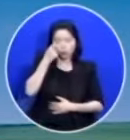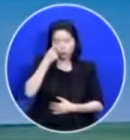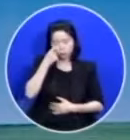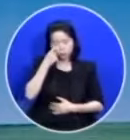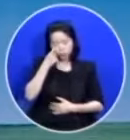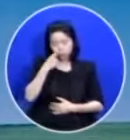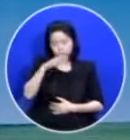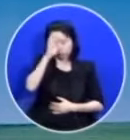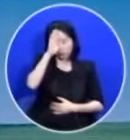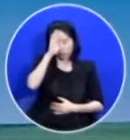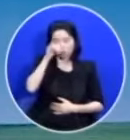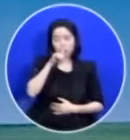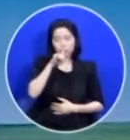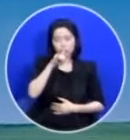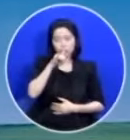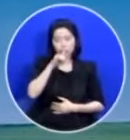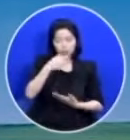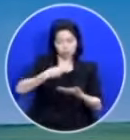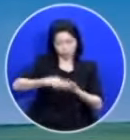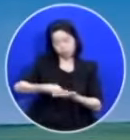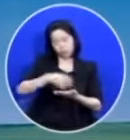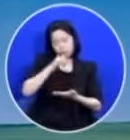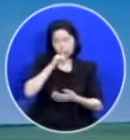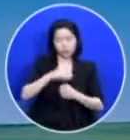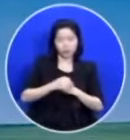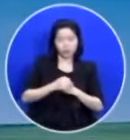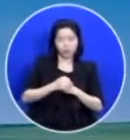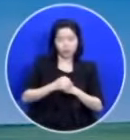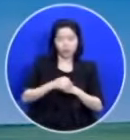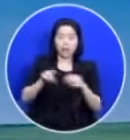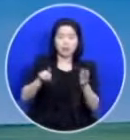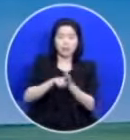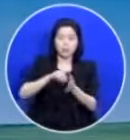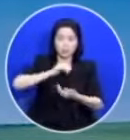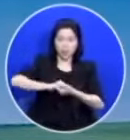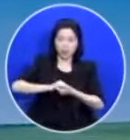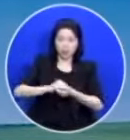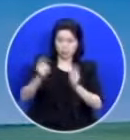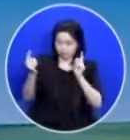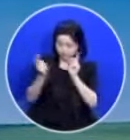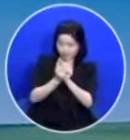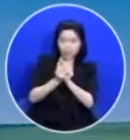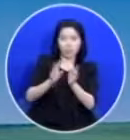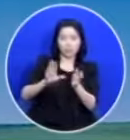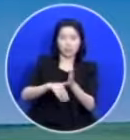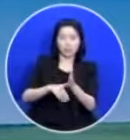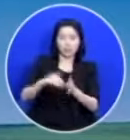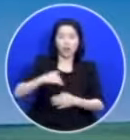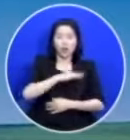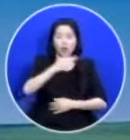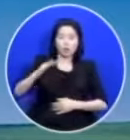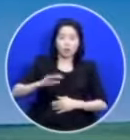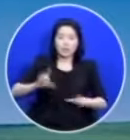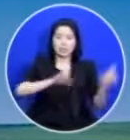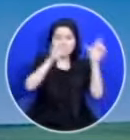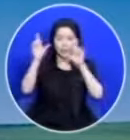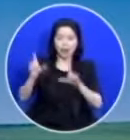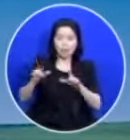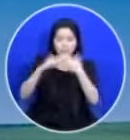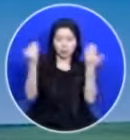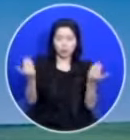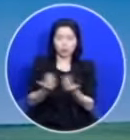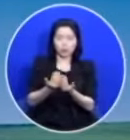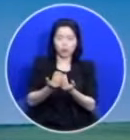알아고 말았어요 믿음의 한계에 직면했을 때 우리 삶 전체가